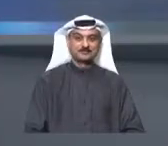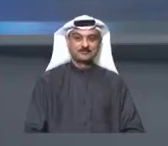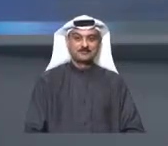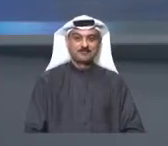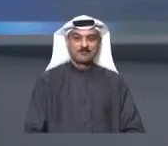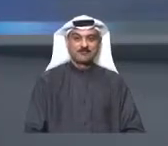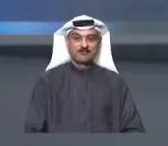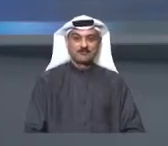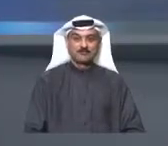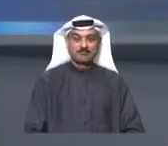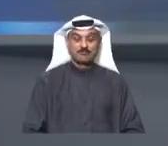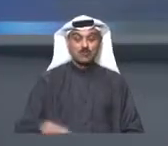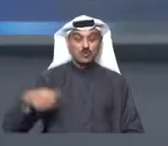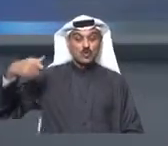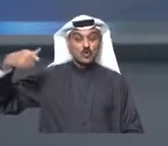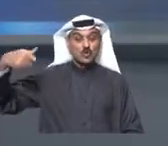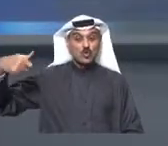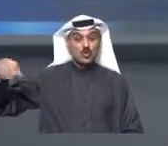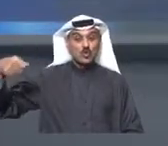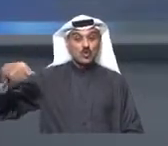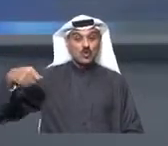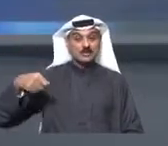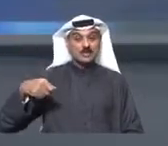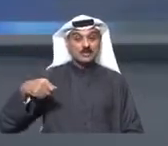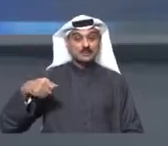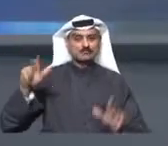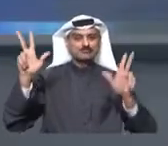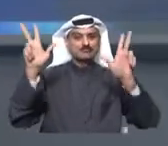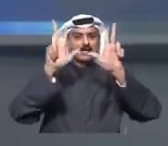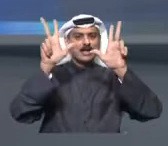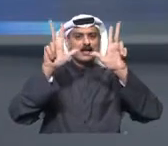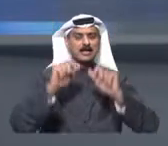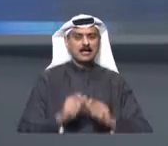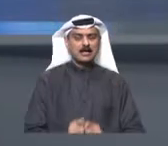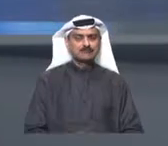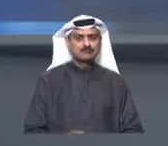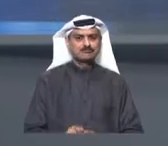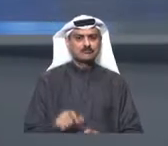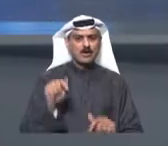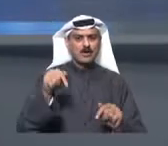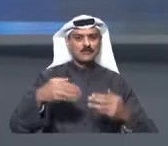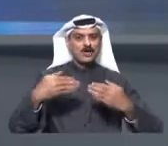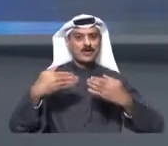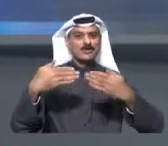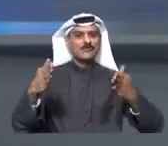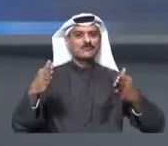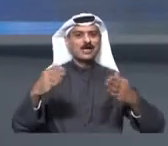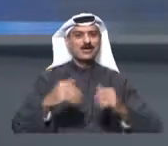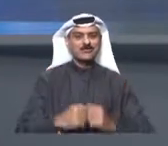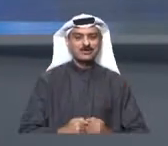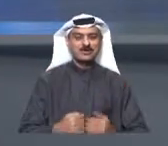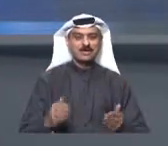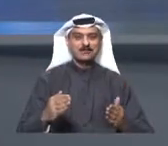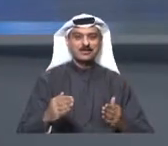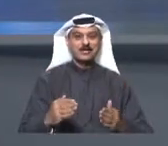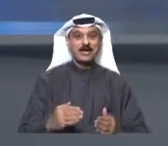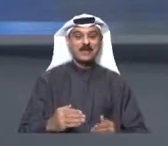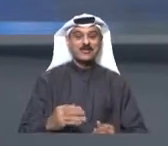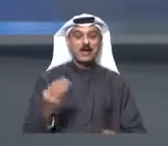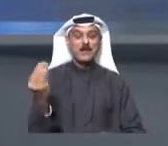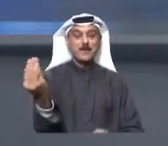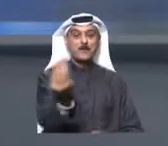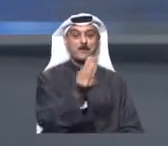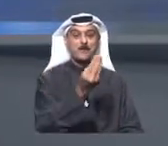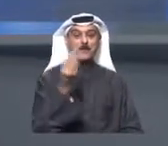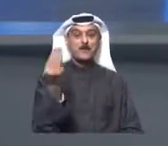تحت رعاية وزير الإعلام والثقافة وزير الدولة لشؤون الشباب عبد الرحمن مطيري، افتتح معرض الفن الإسلامي من